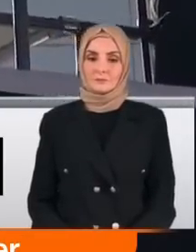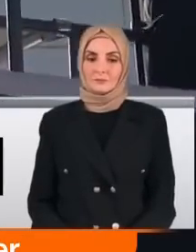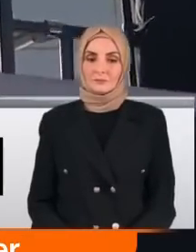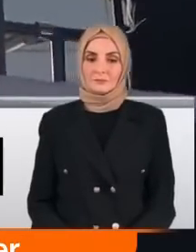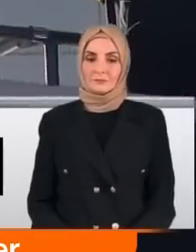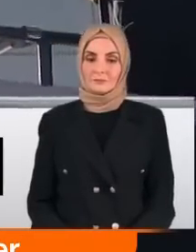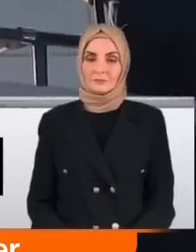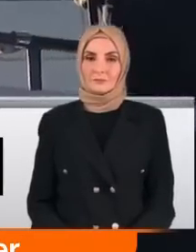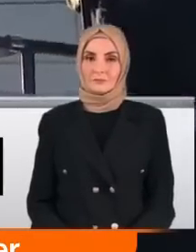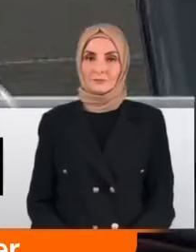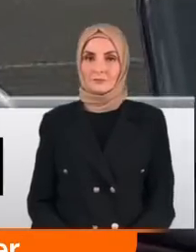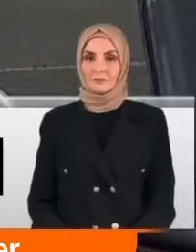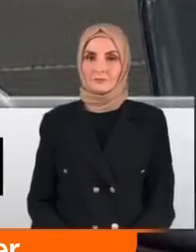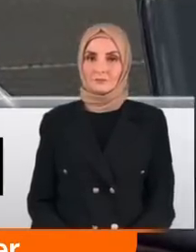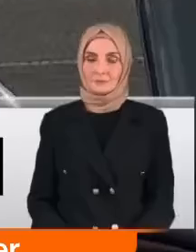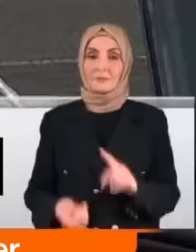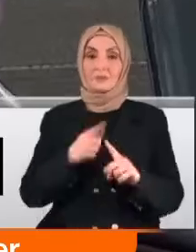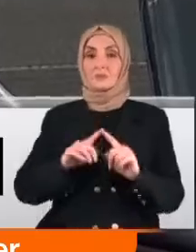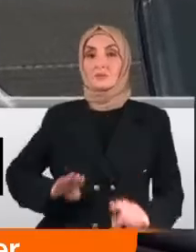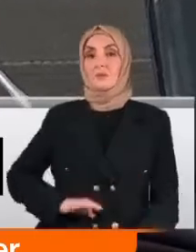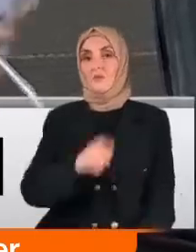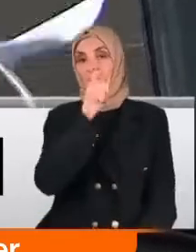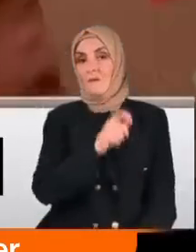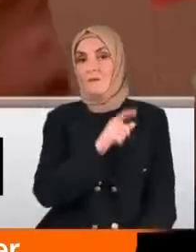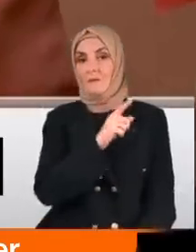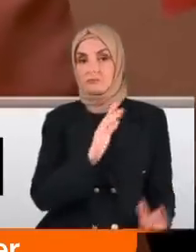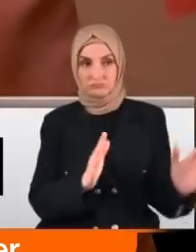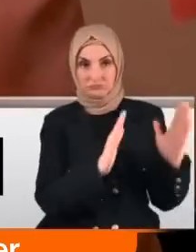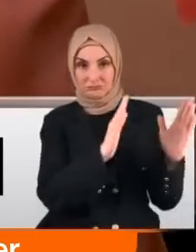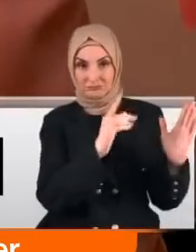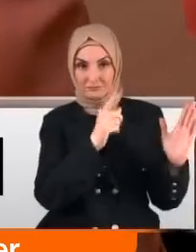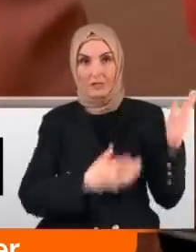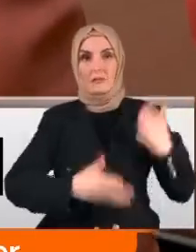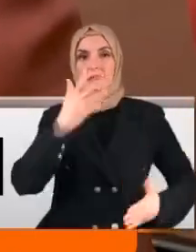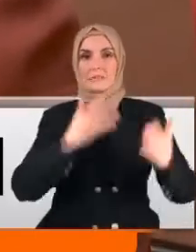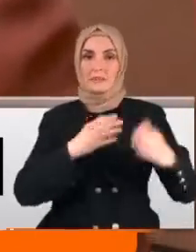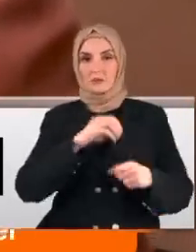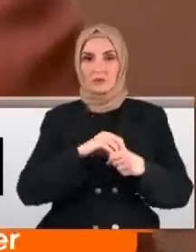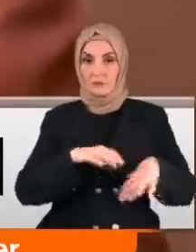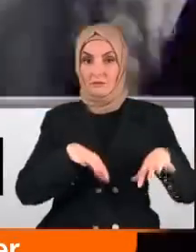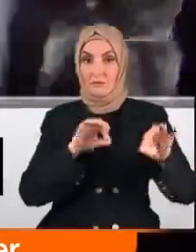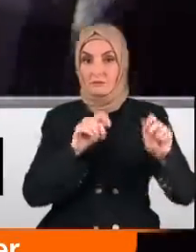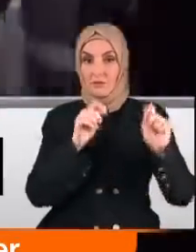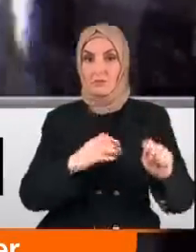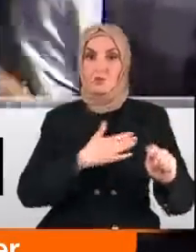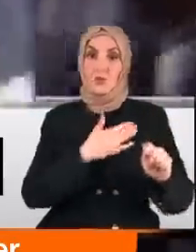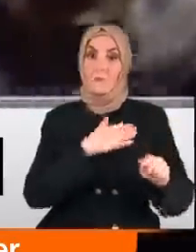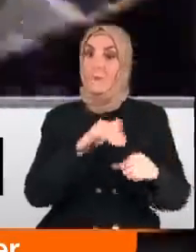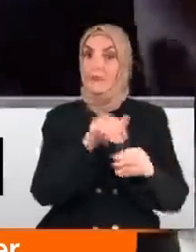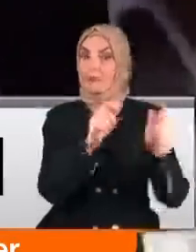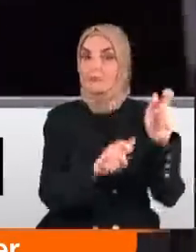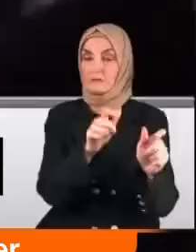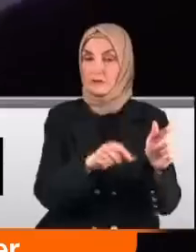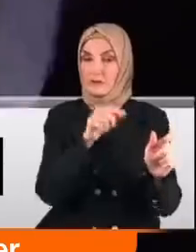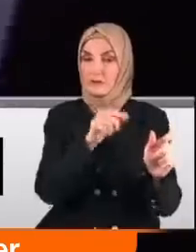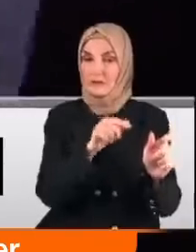yok. O gitti. Kemal Kılıçdaroğlu'na karşı kazan kaldırmaya hazırlanan CHP'li milletvekilleri o